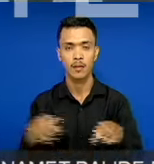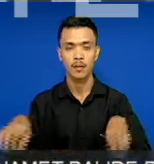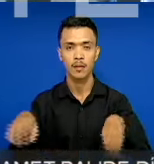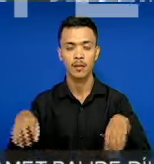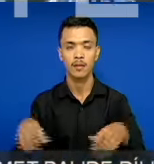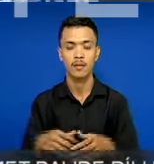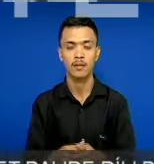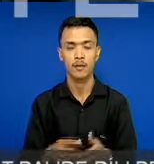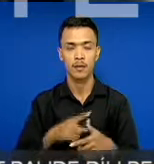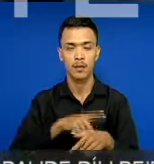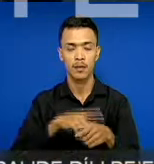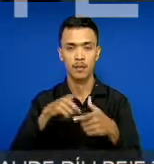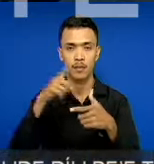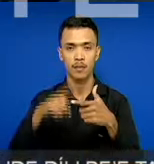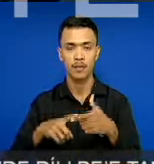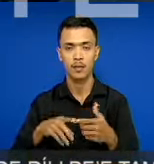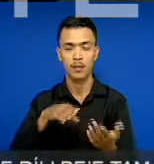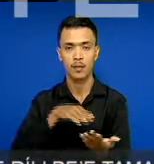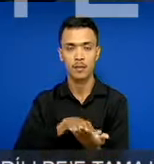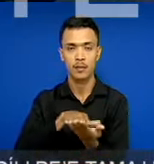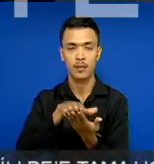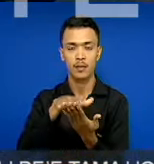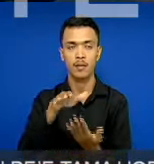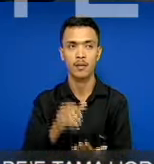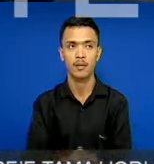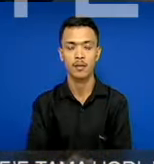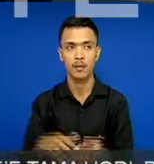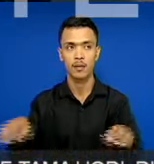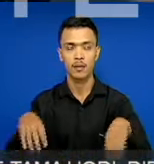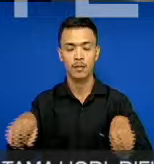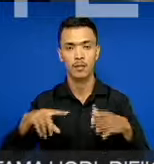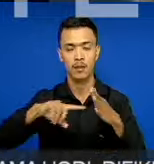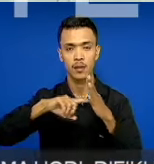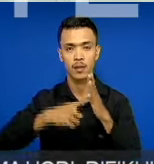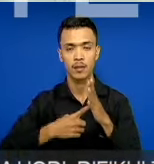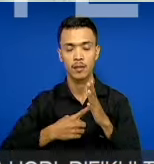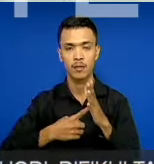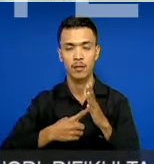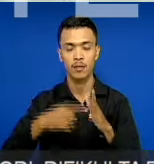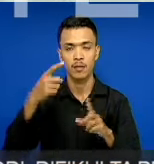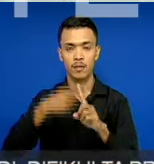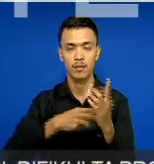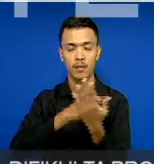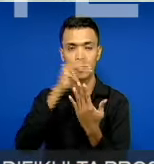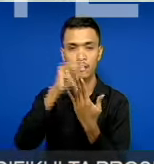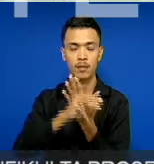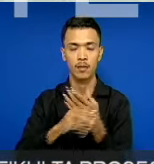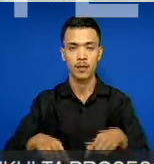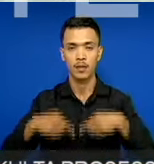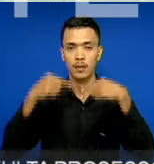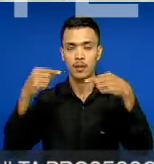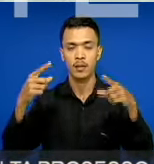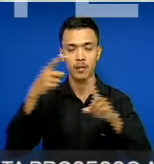mes ora stan ami kumesa hu na he biskos. Si servisu ne rasa kita buat sira hu iha fulang marsu. Mes menus entrega bai iha parte guverno